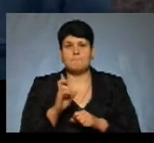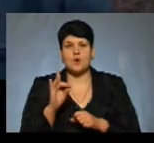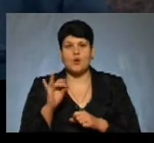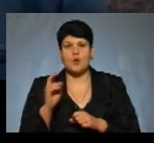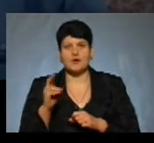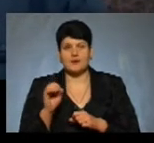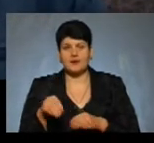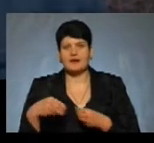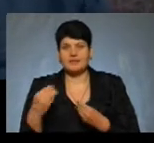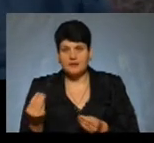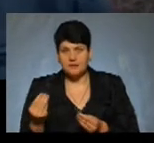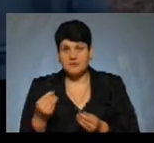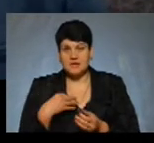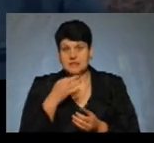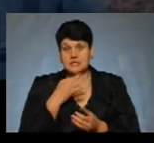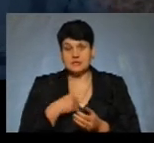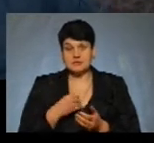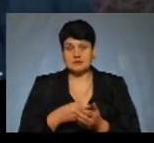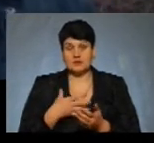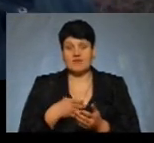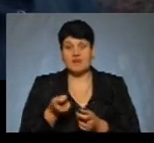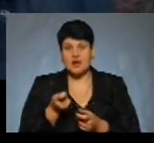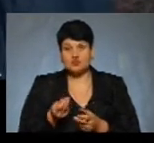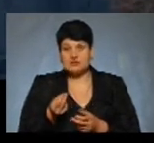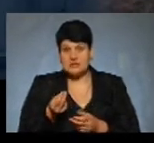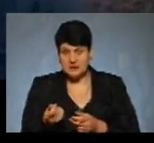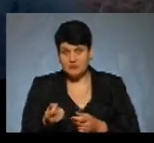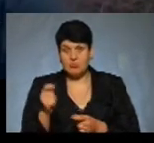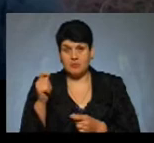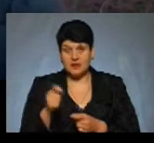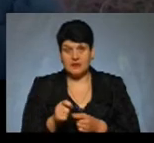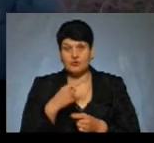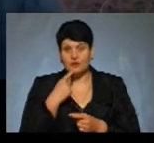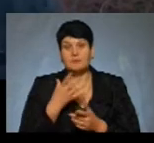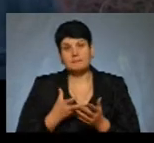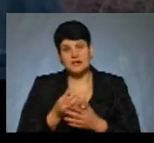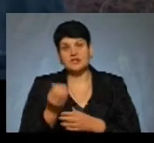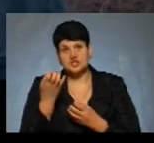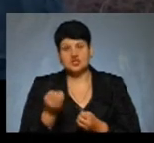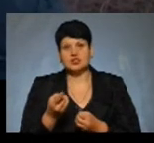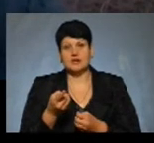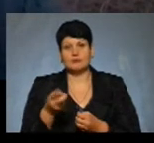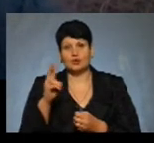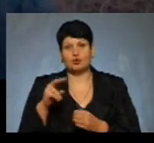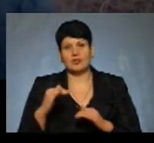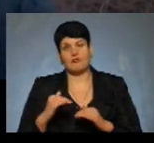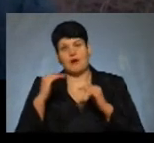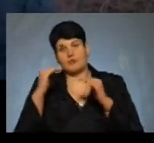сказав, ціну назвав. Я в касу заплатив, приїхав. На другий день, каже, біжи ще раз платив в касу, бо тому що долар впав чи